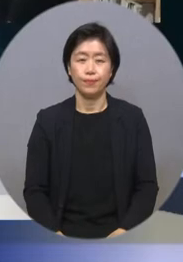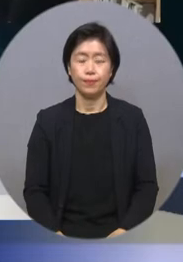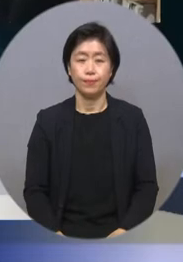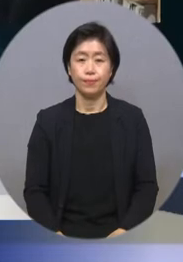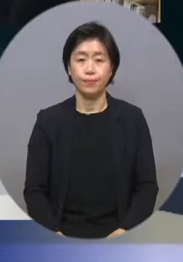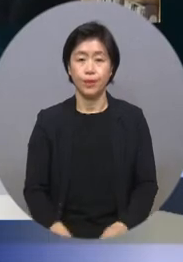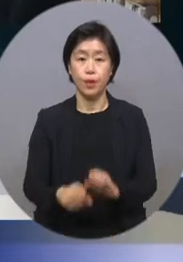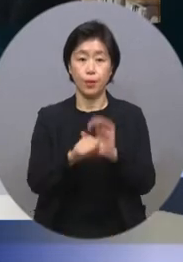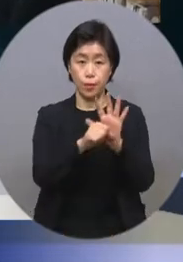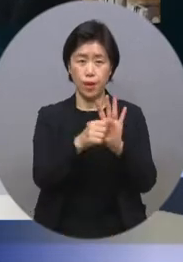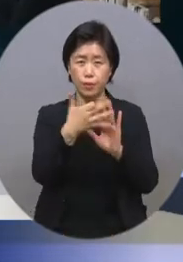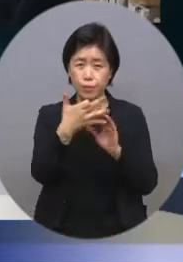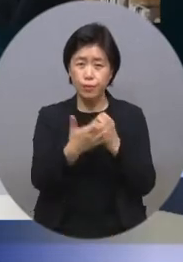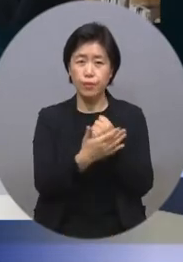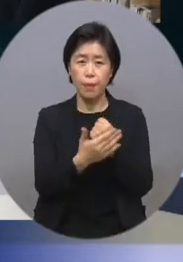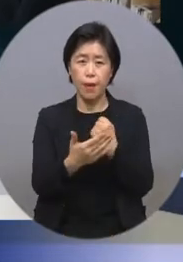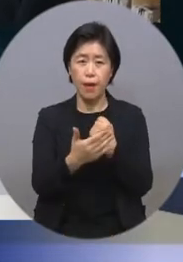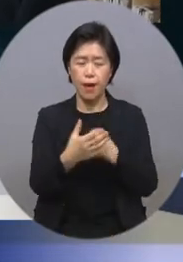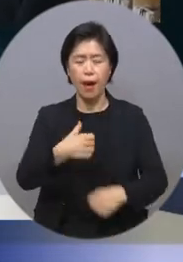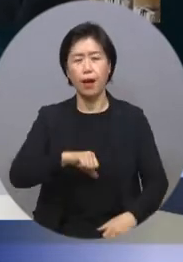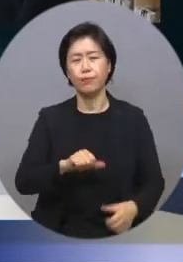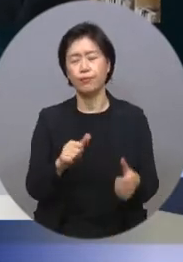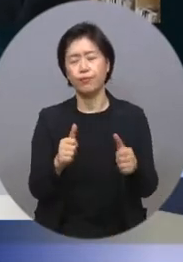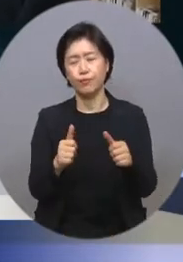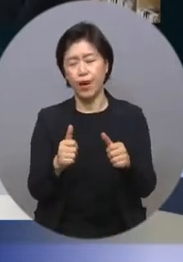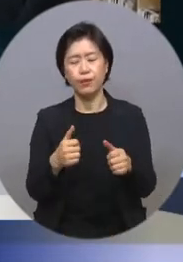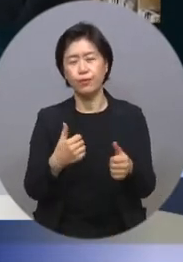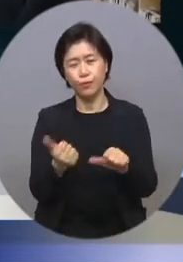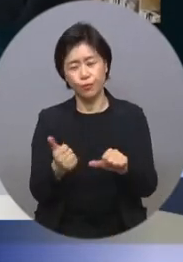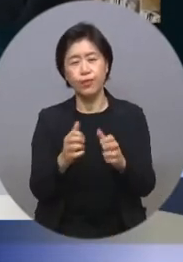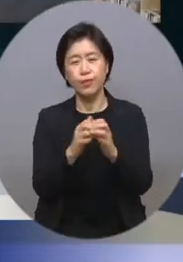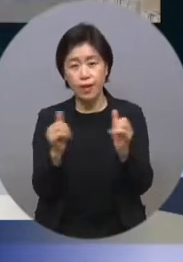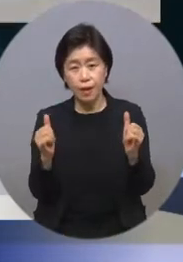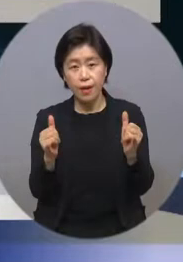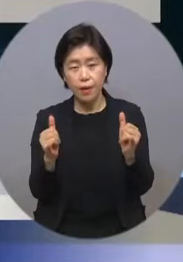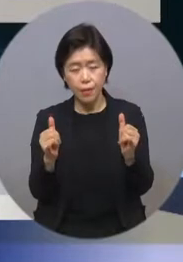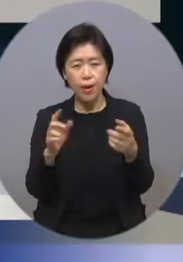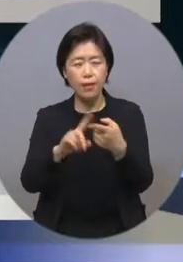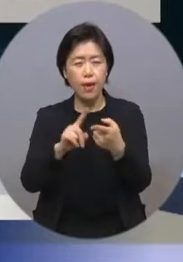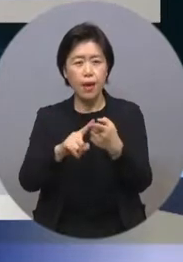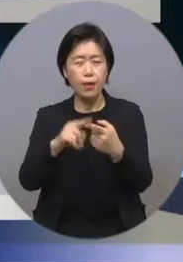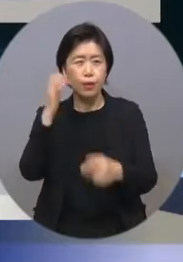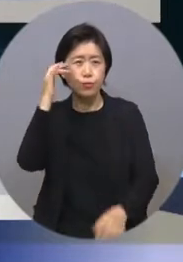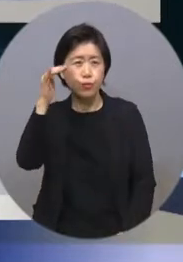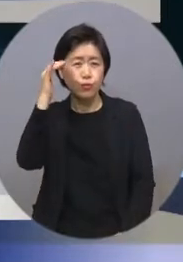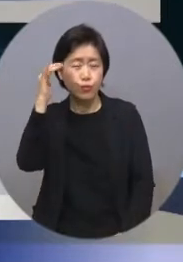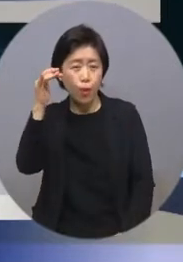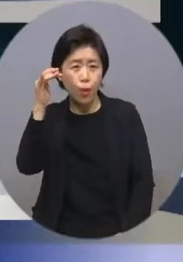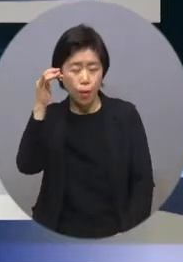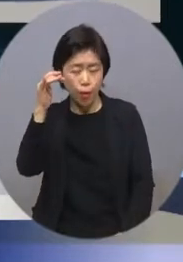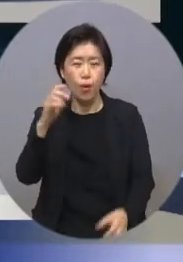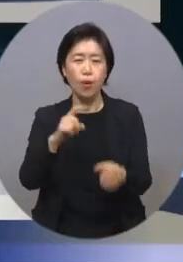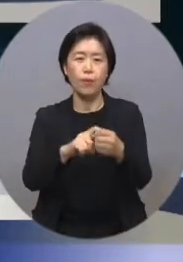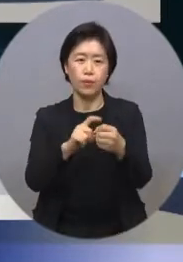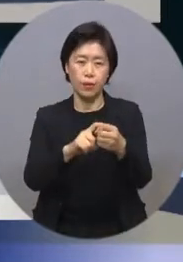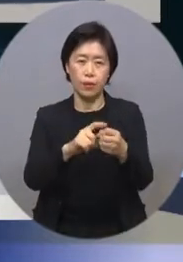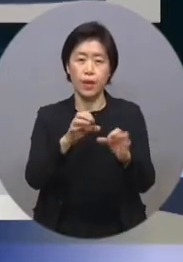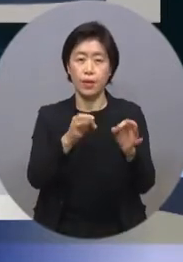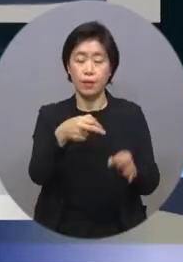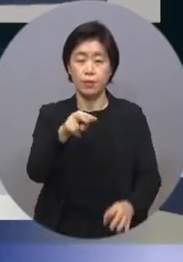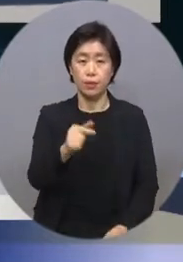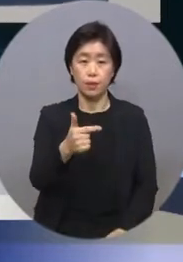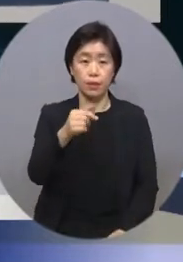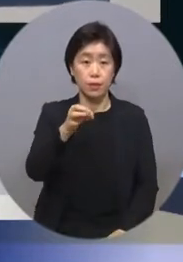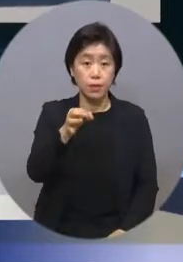코론 l 그로 인해 세상을 떠난 이들을 추모하고 시대적 공감을 엿볼 수 있는 김 선예 작가 의 코로나 위 룡